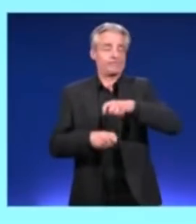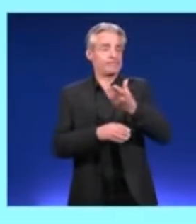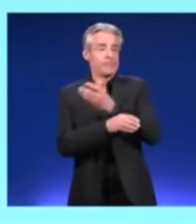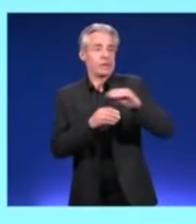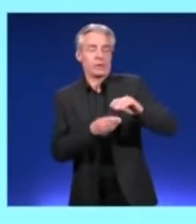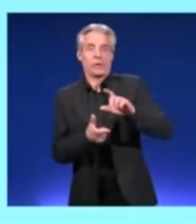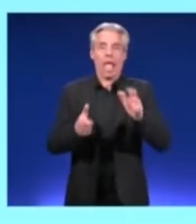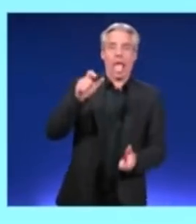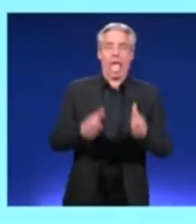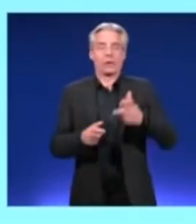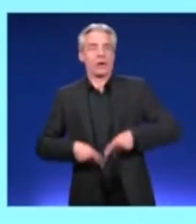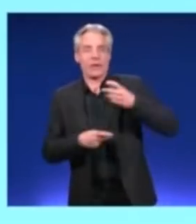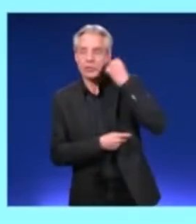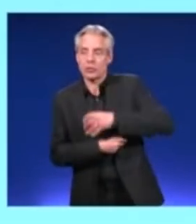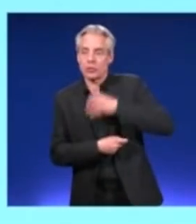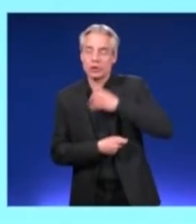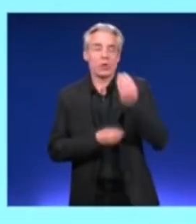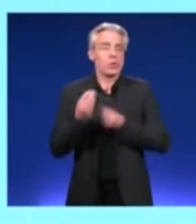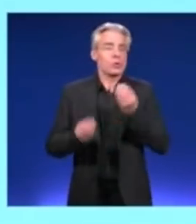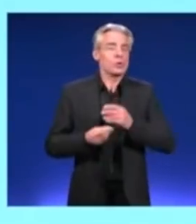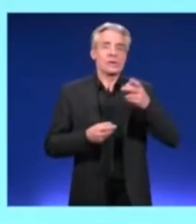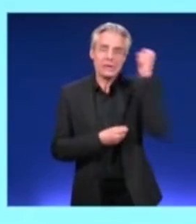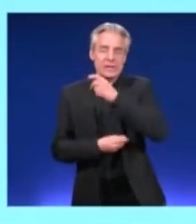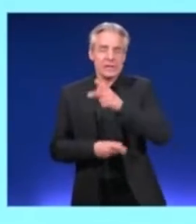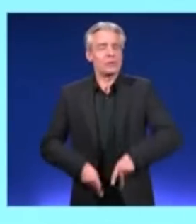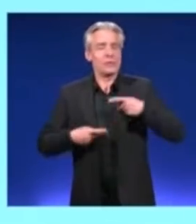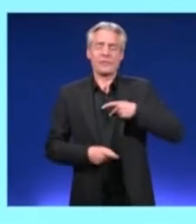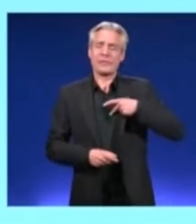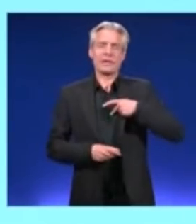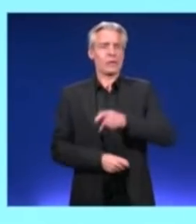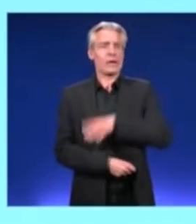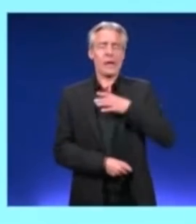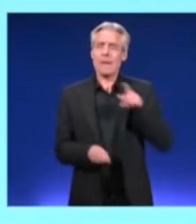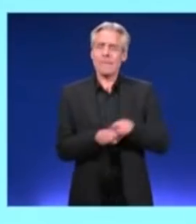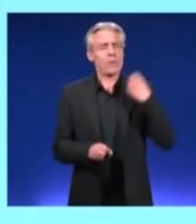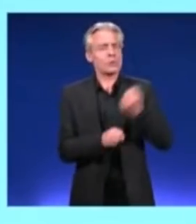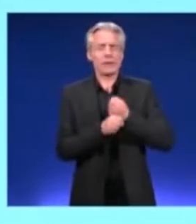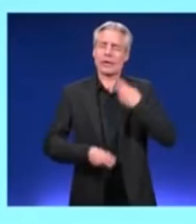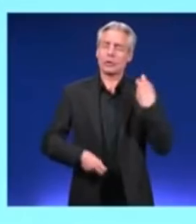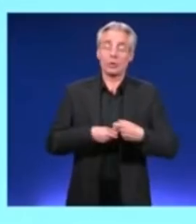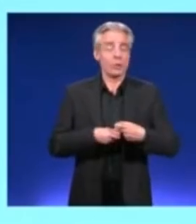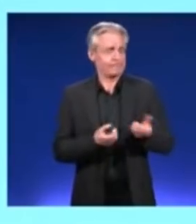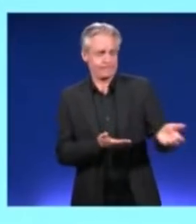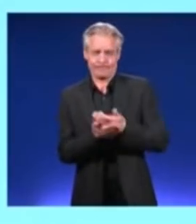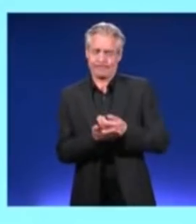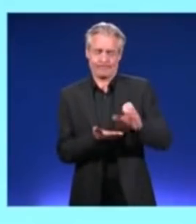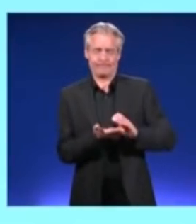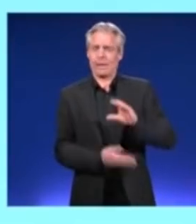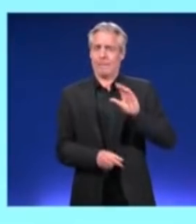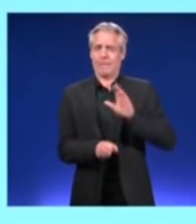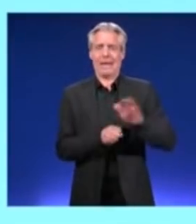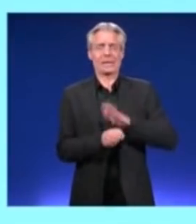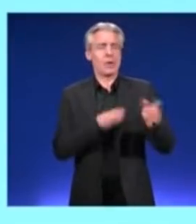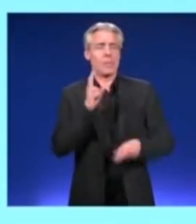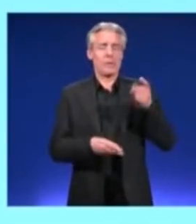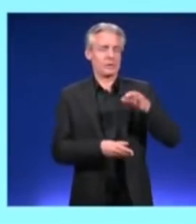du quotidien, à la difficulté de vivre dignement même quand on travaille dur, soit parce qu'ils se sentent insuffisamment